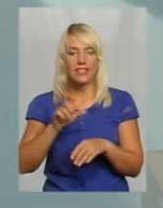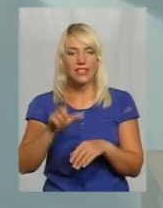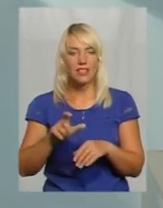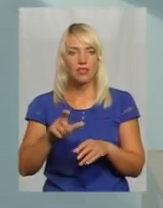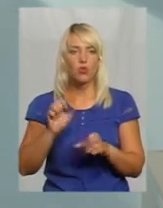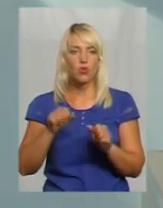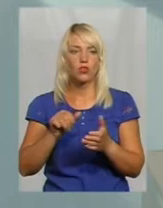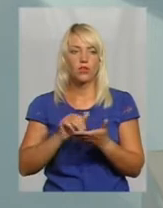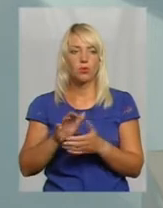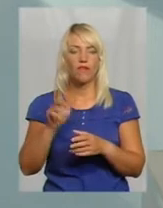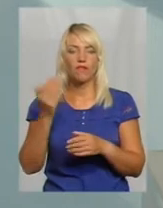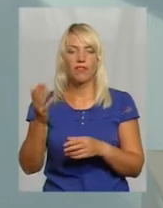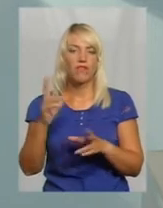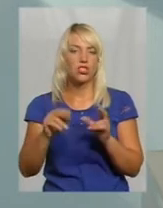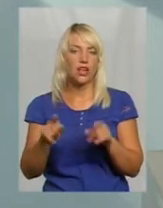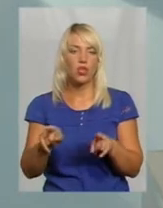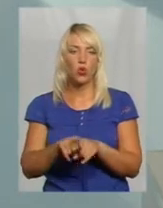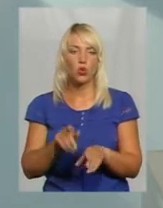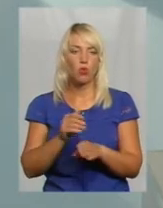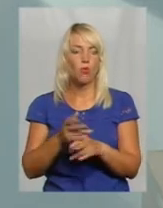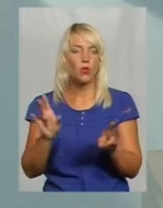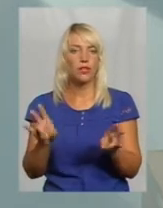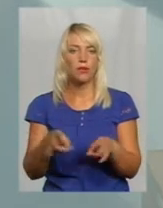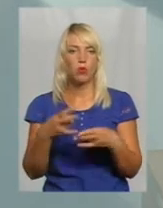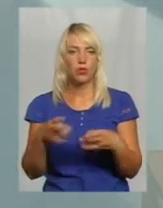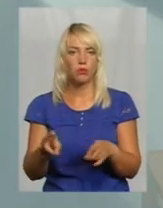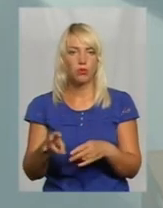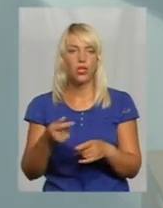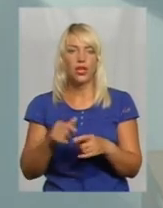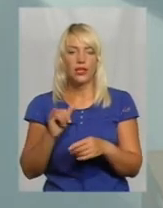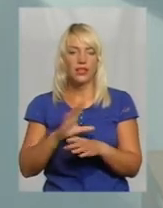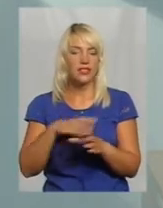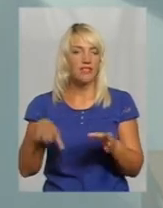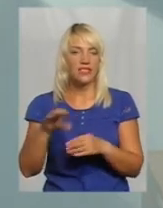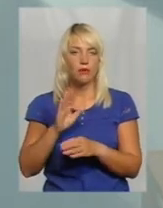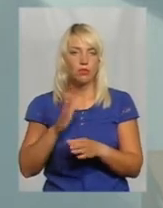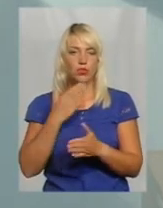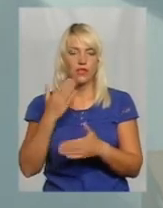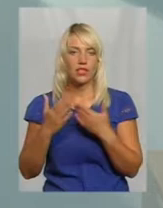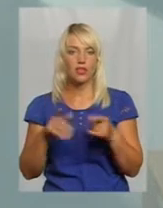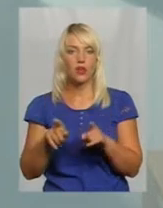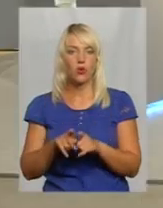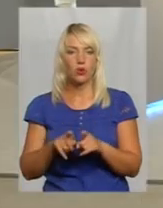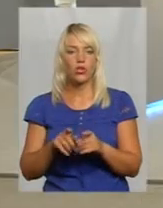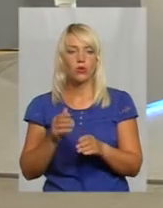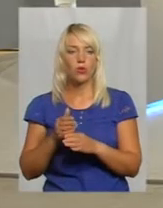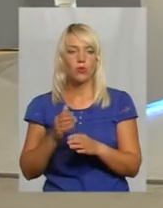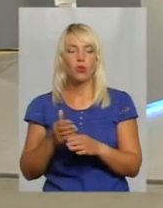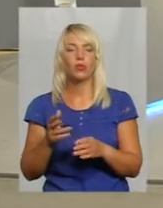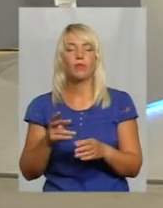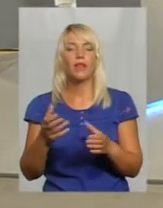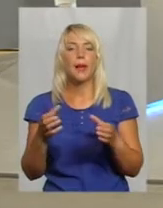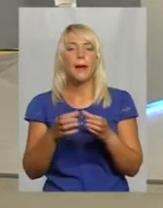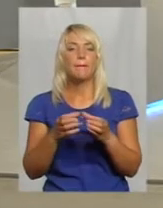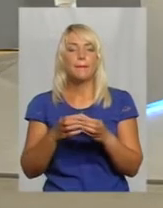вважає, що він такої допомоги не потребує. І не всі пацієнти, звісно, будуть звертатися за цією допомогою. Яка категорія пацієнтів